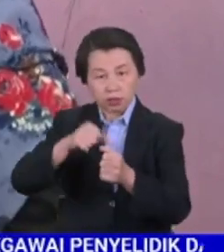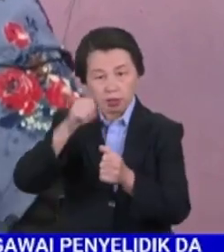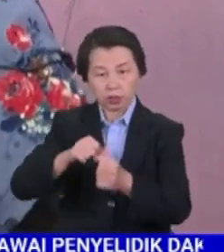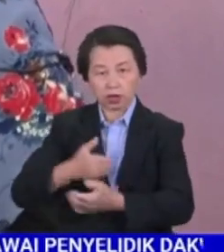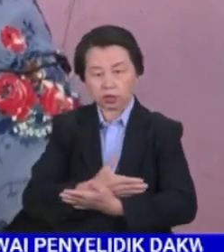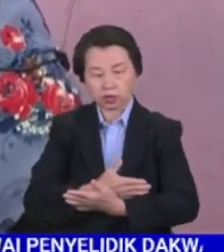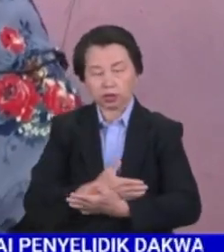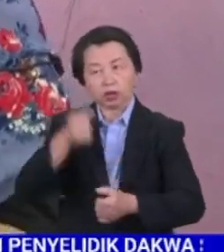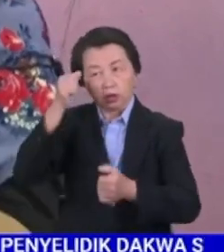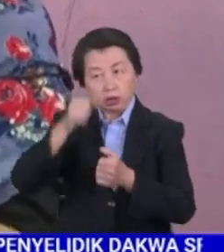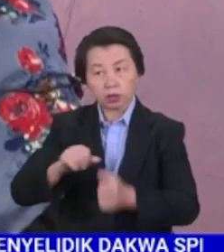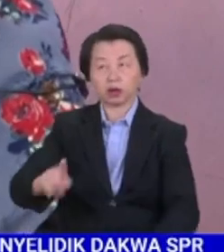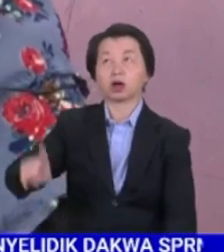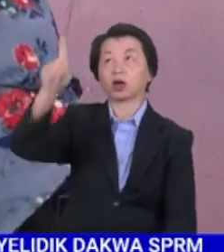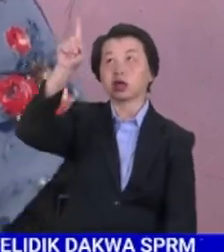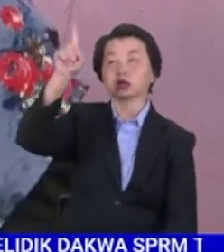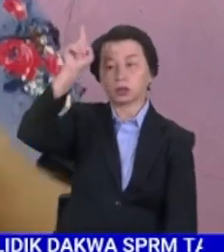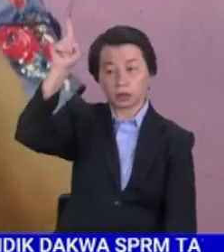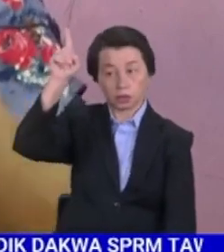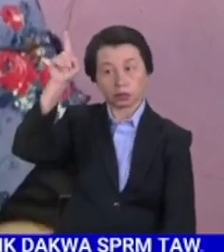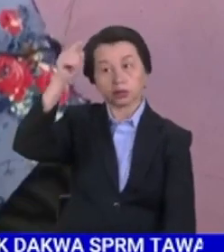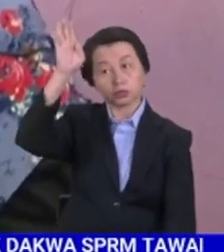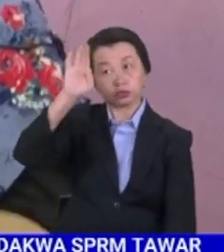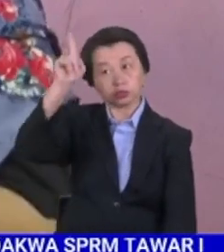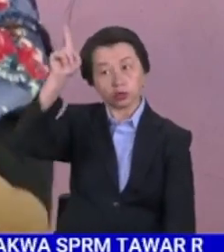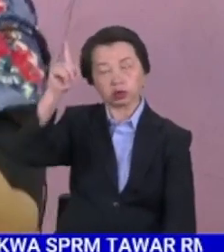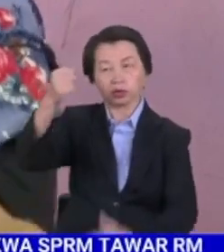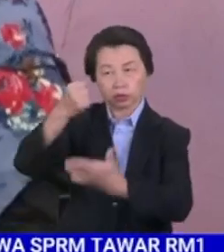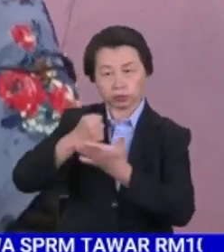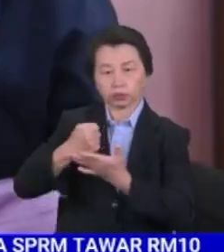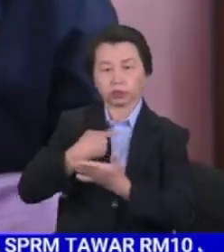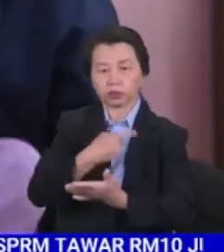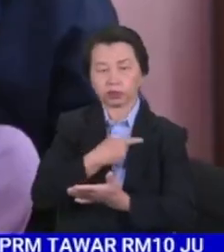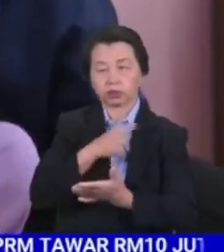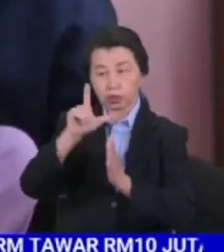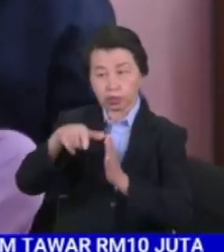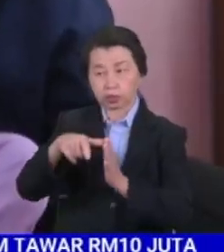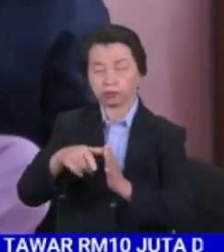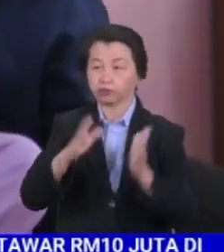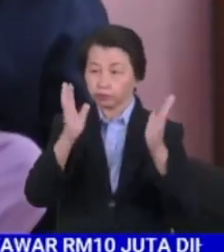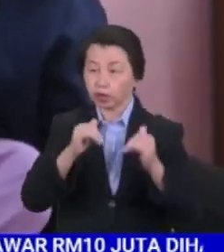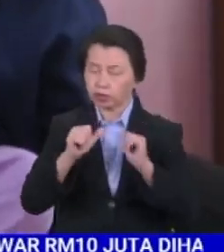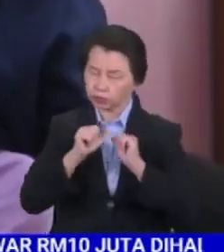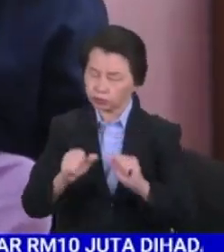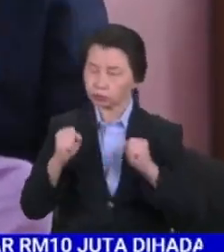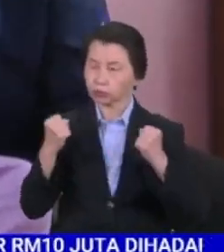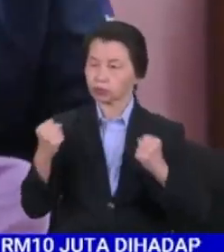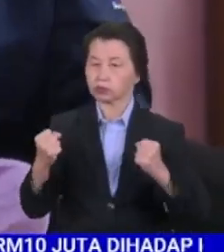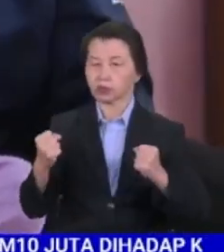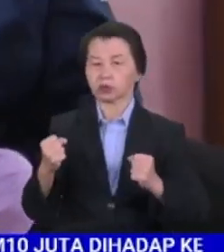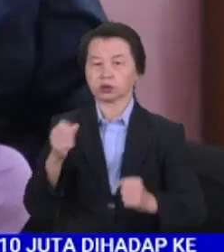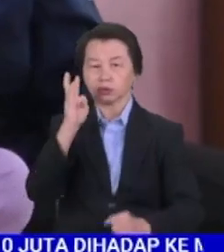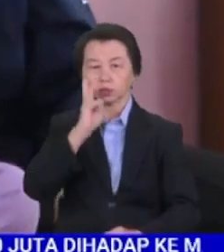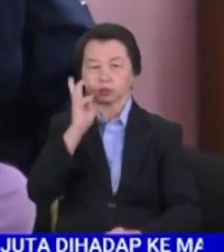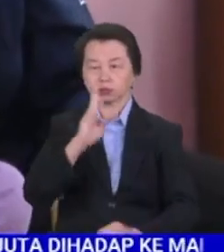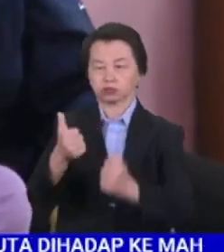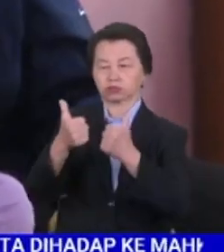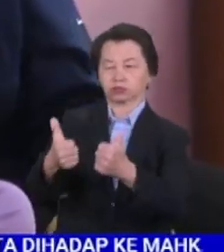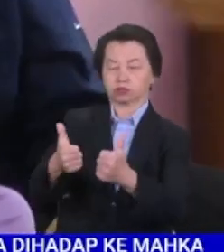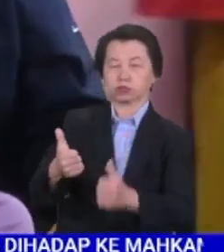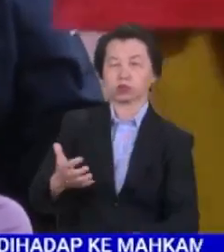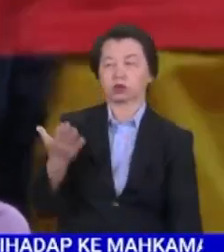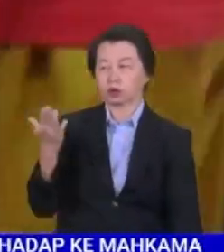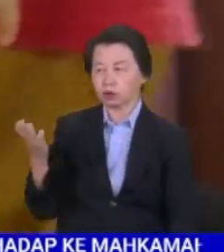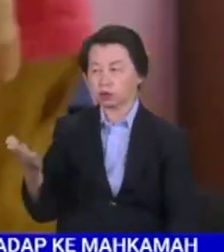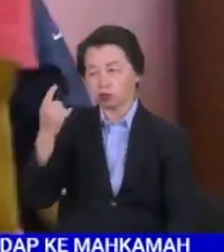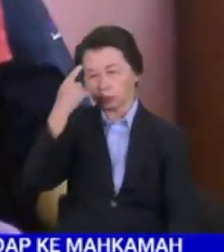ingatkan Allah saja. Allah akan tolong kita. Tak ada orang lain tolong kita, Allah yang tolong kita nanti. Semoga terus kuat wanita hebat.